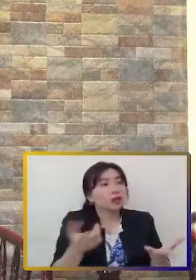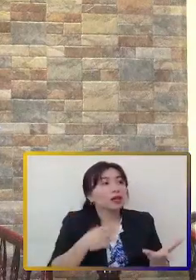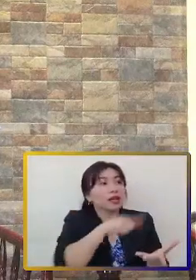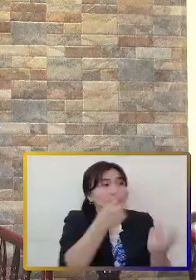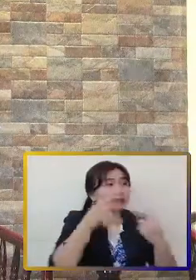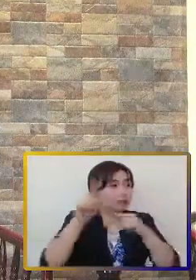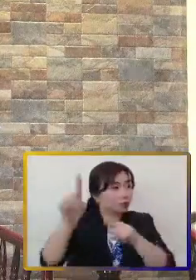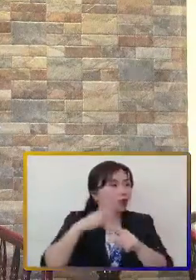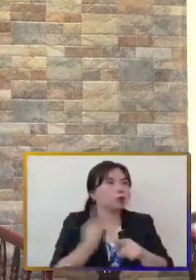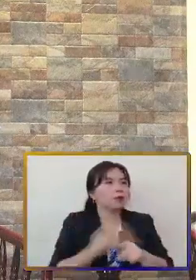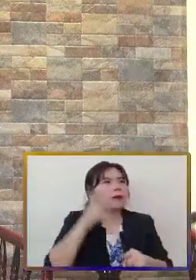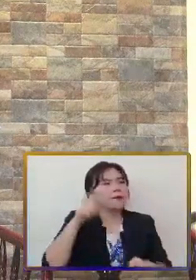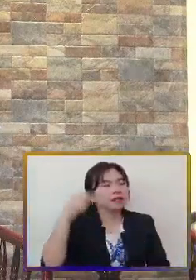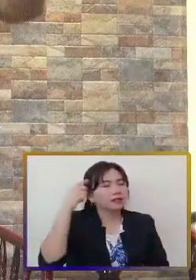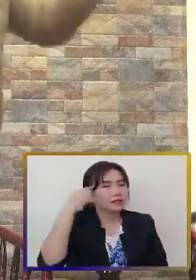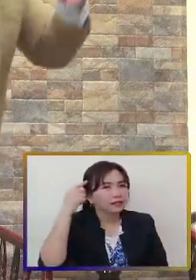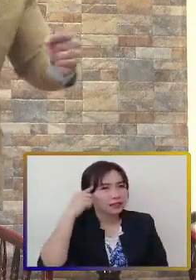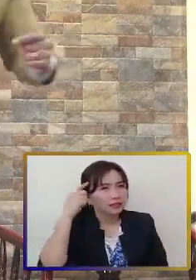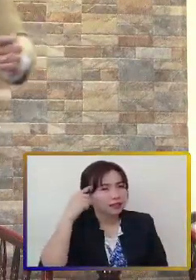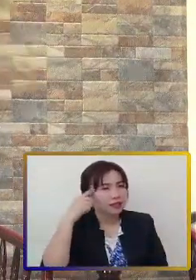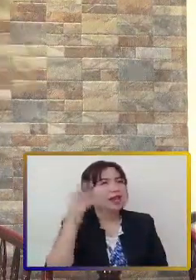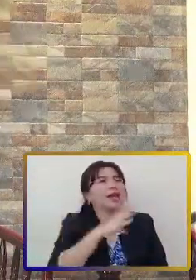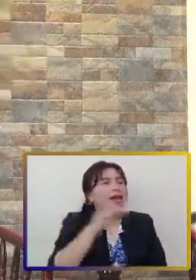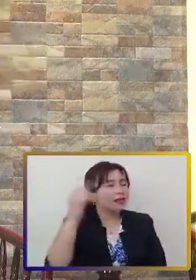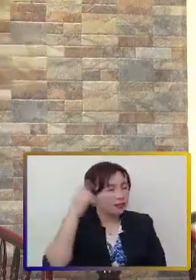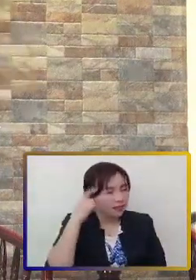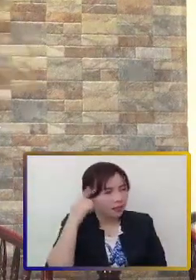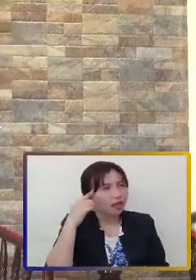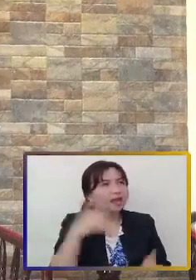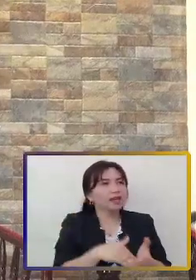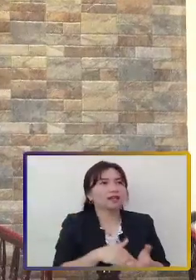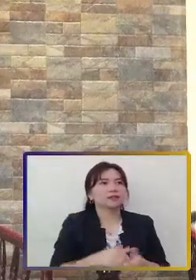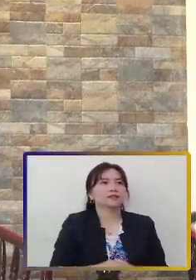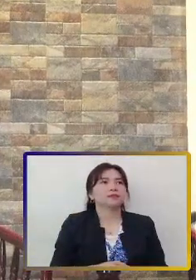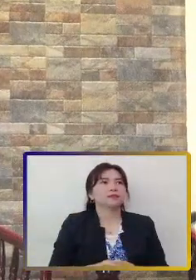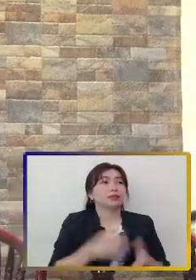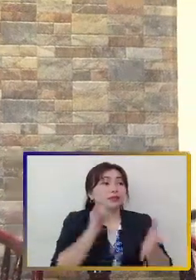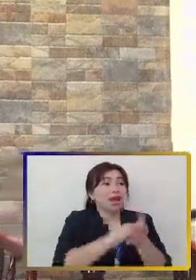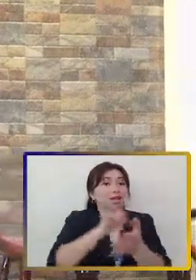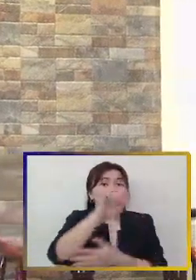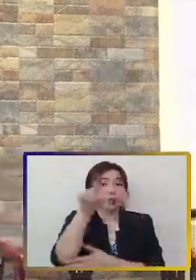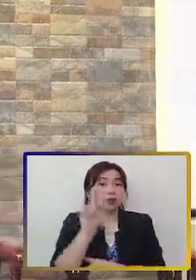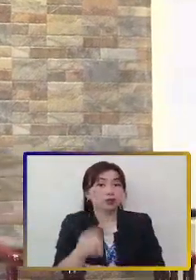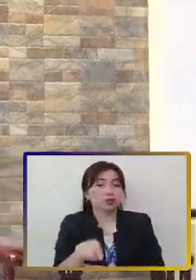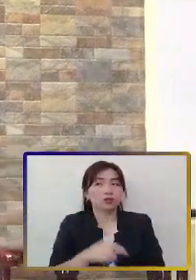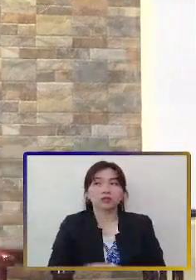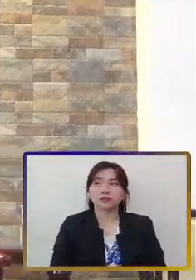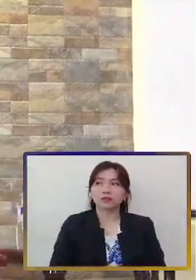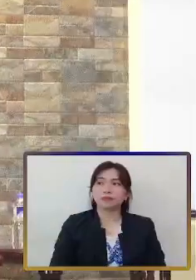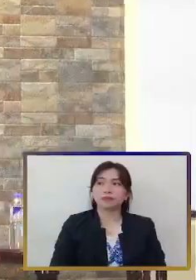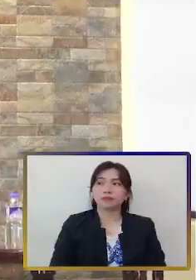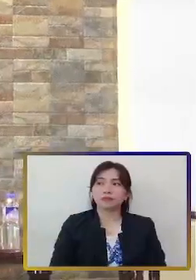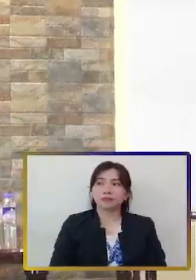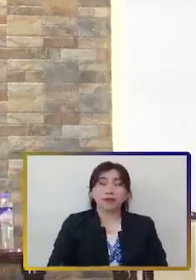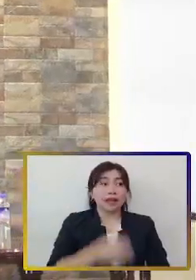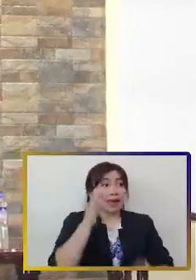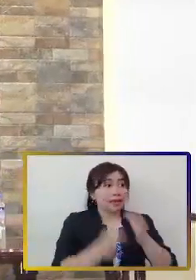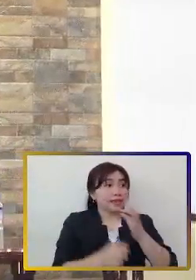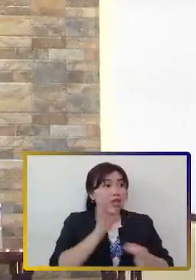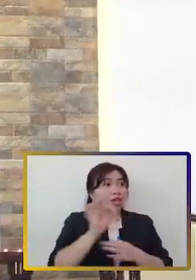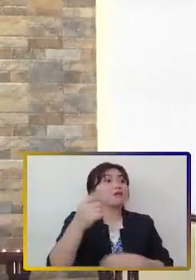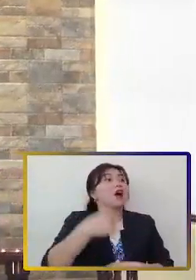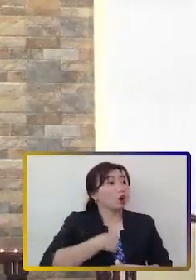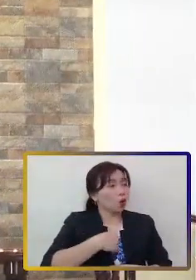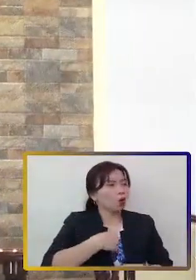siyasatin at ilagay sa ating mga isipan at lagay ang t katanungan kung sigurado ako sa